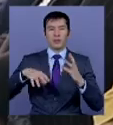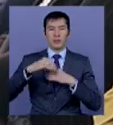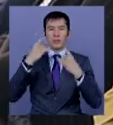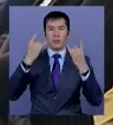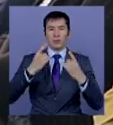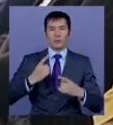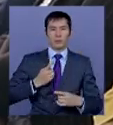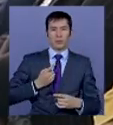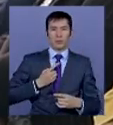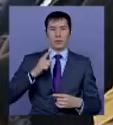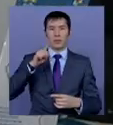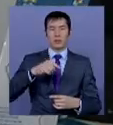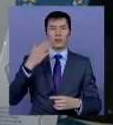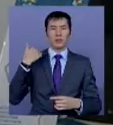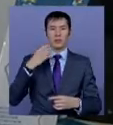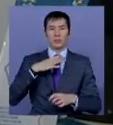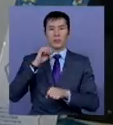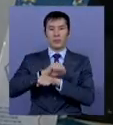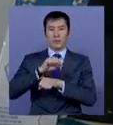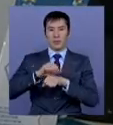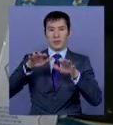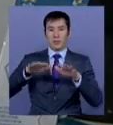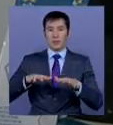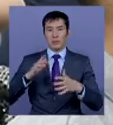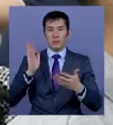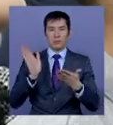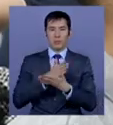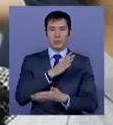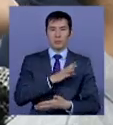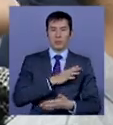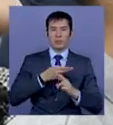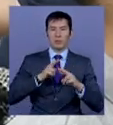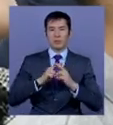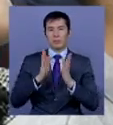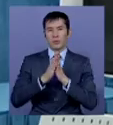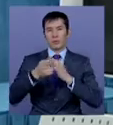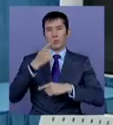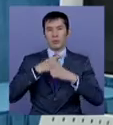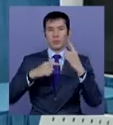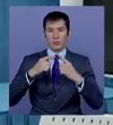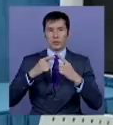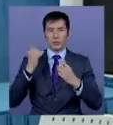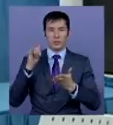тіпті бұрын аялдама болып, кейін алынып тасталғандарды қалпына келтірсе деген өтініштерінде айтты.